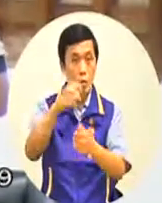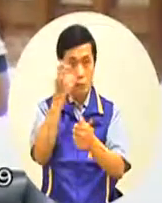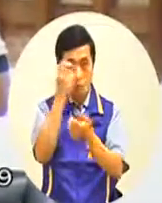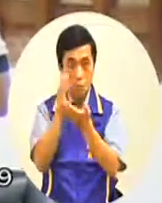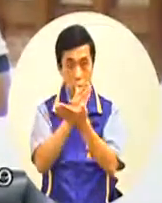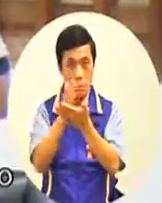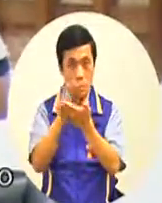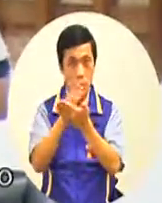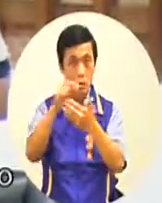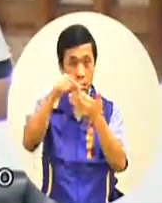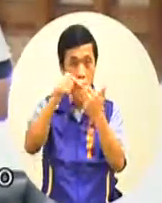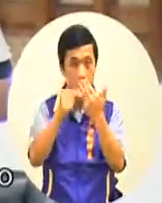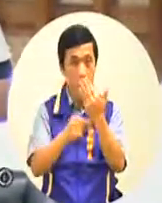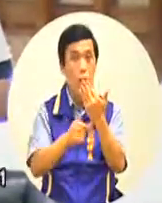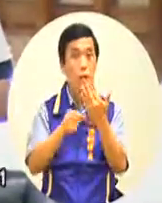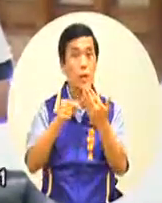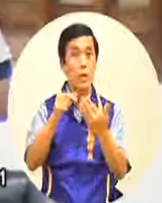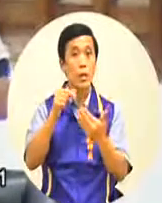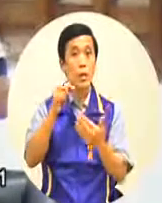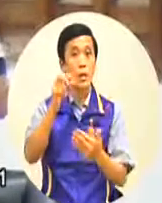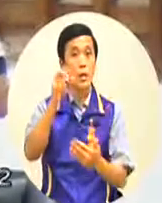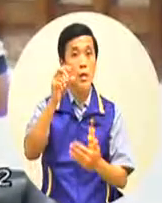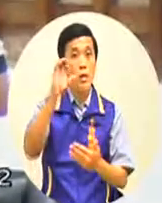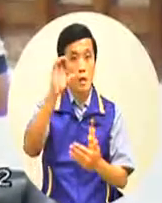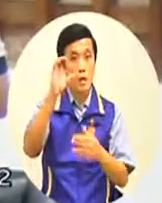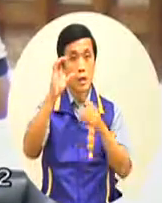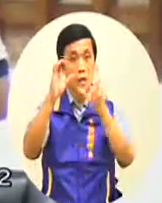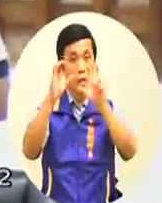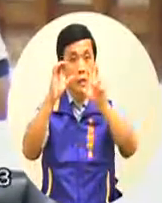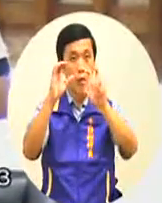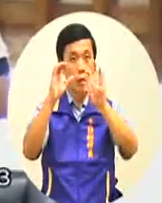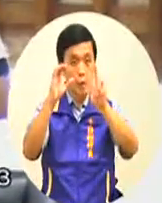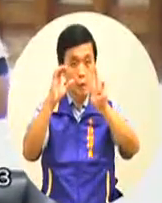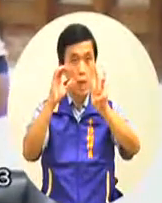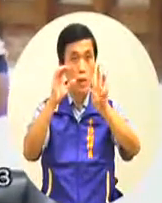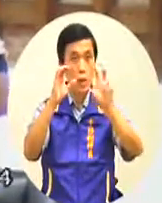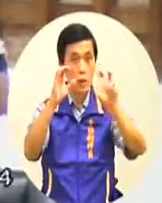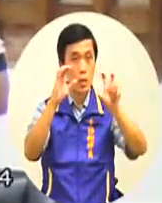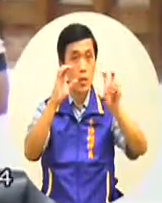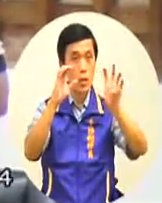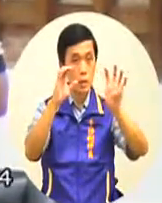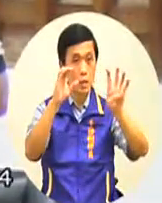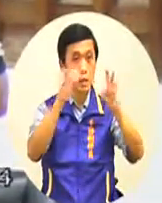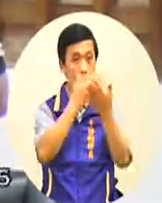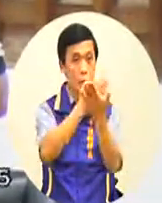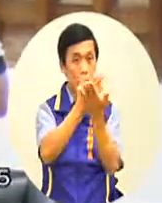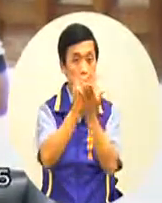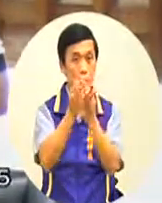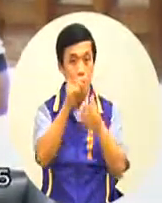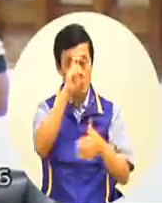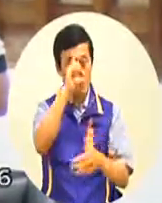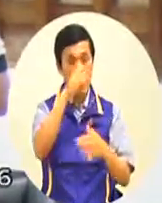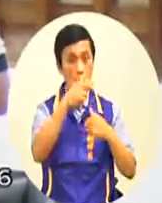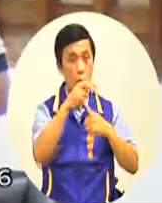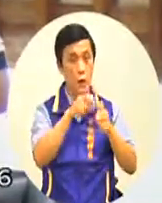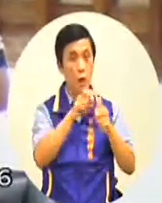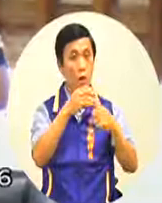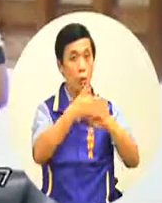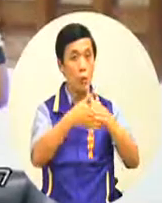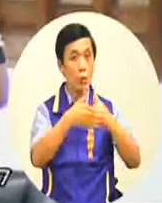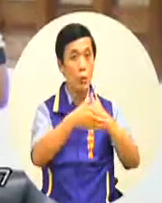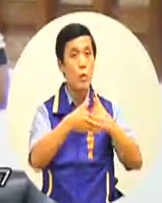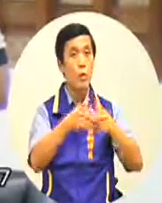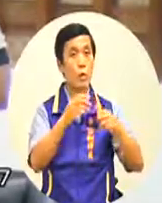内，第 C3、C4项次要求，养护机构护理站应